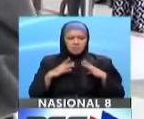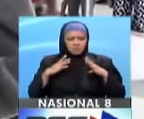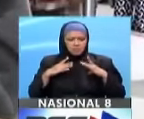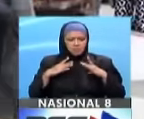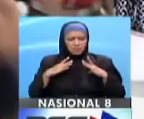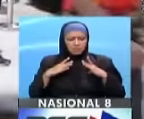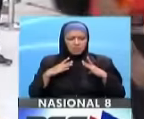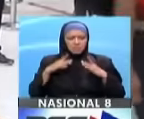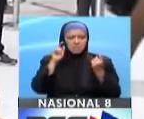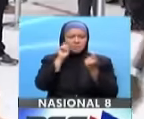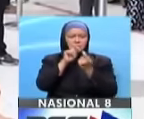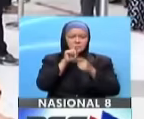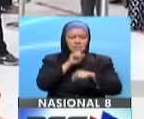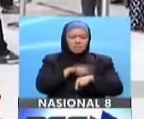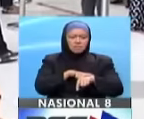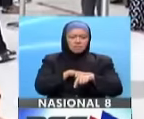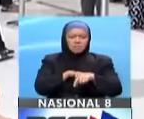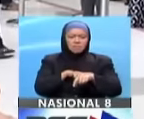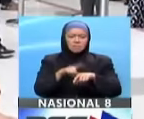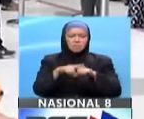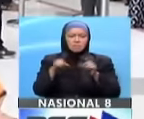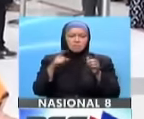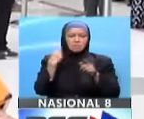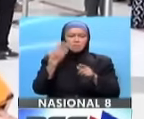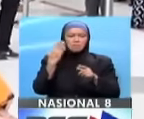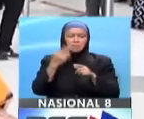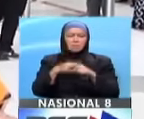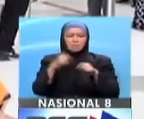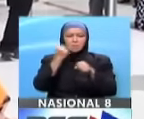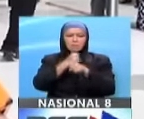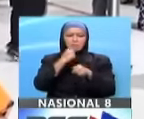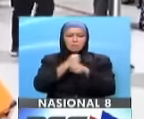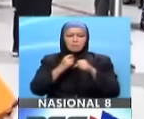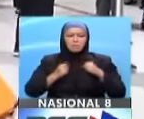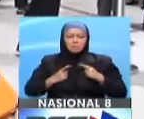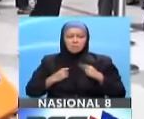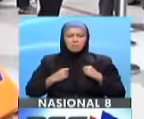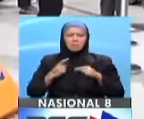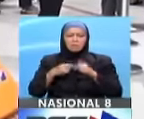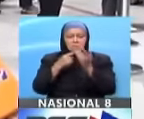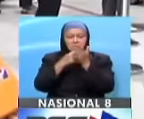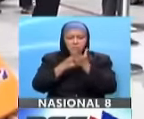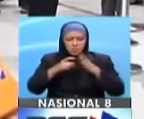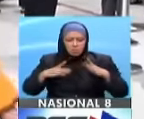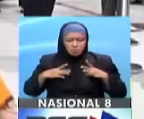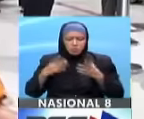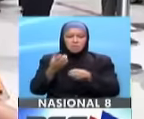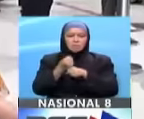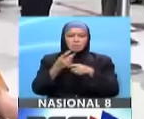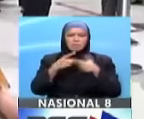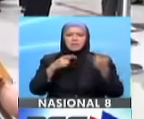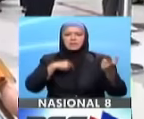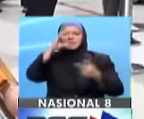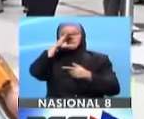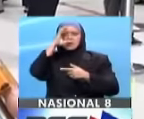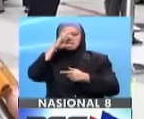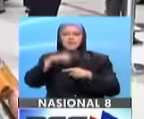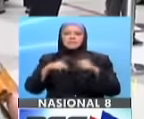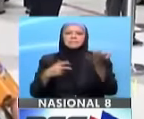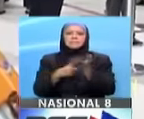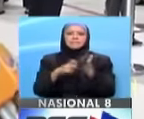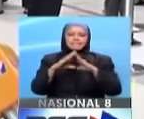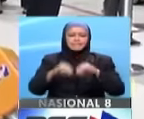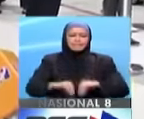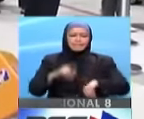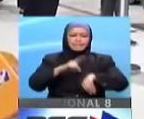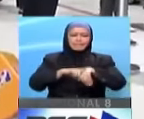tepat masa kena cuti bagi-bagi mengejut kerja-kerja dengan orang kan, kerja swasta. Masa tu tiket dah habis ni, sesakit.